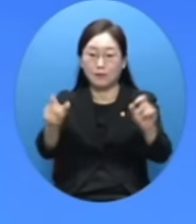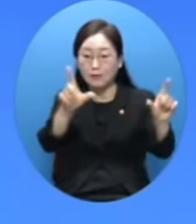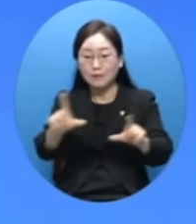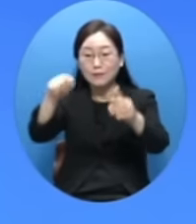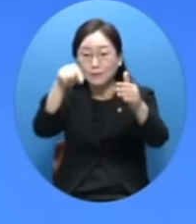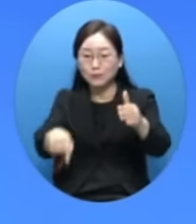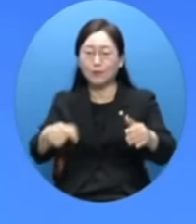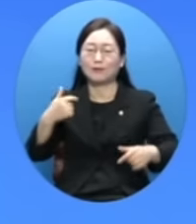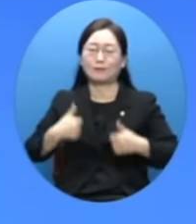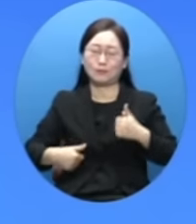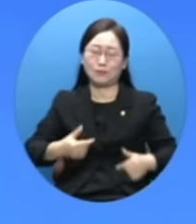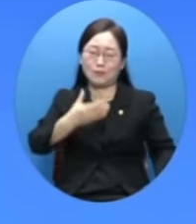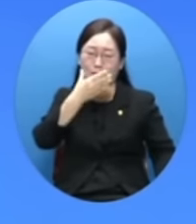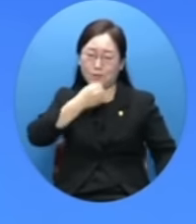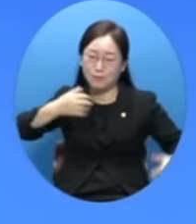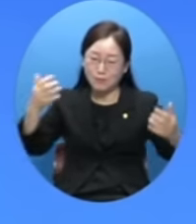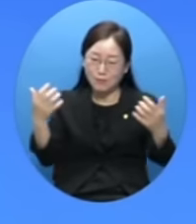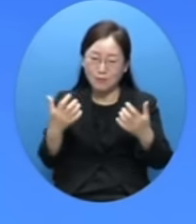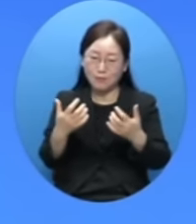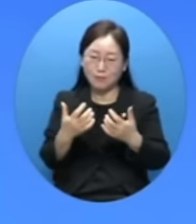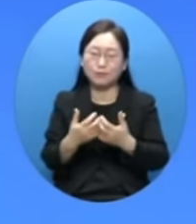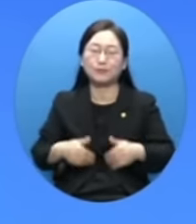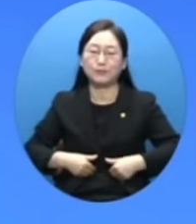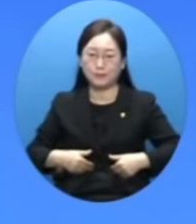기쁨과 행복이 넘쳐나야 되는 것입니다.